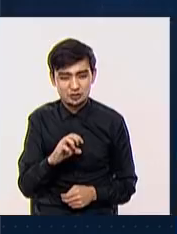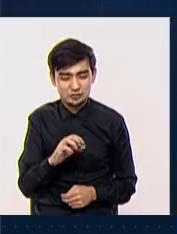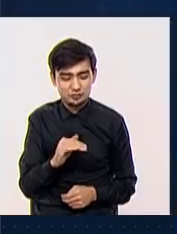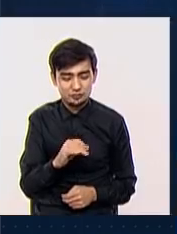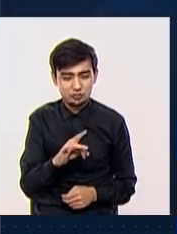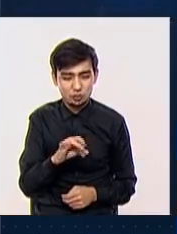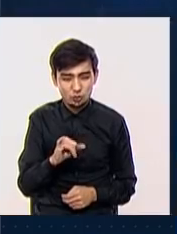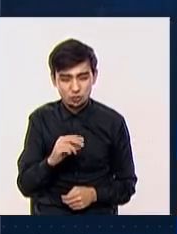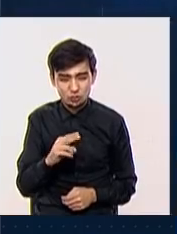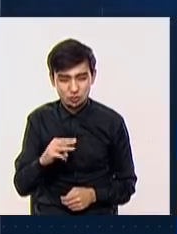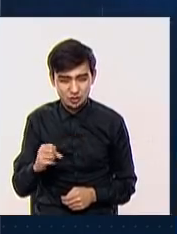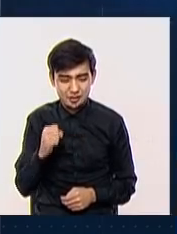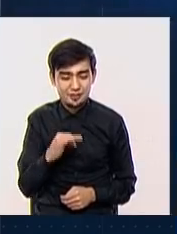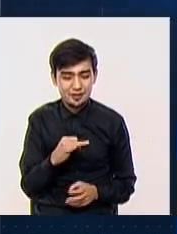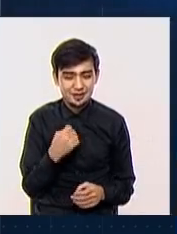нуждающиеся у нас в стране